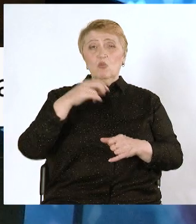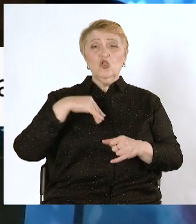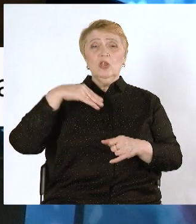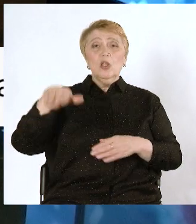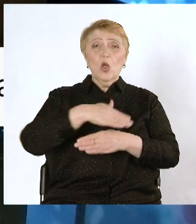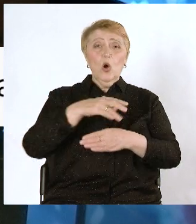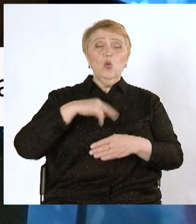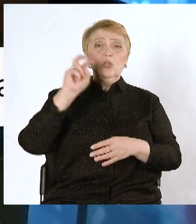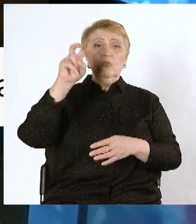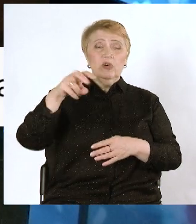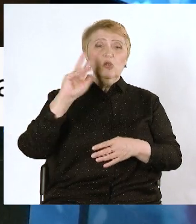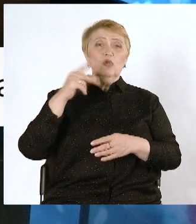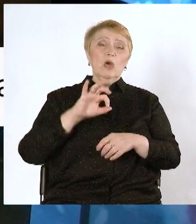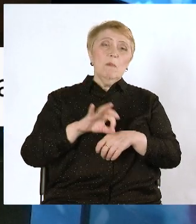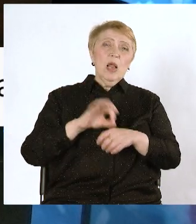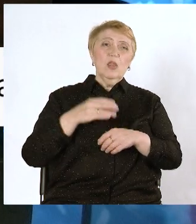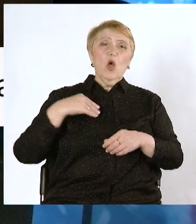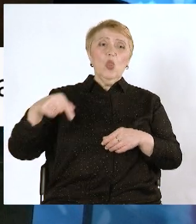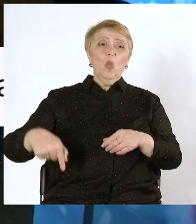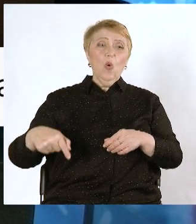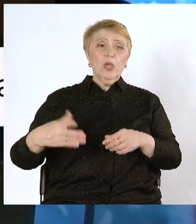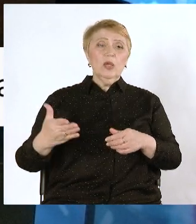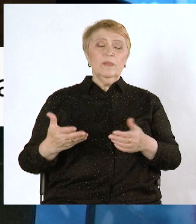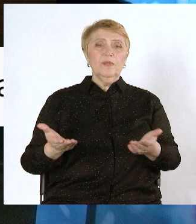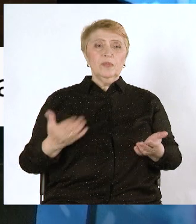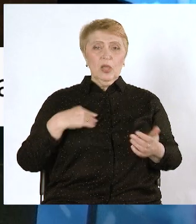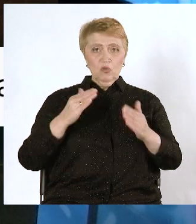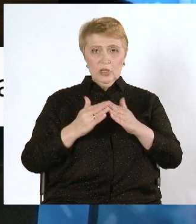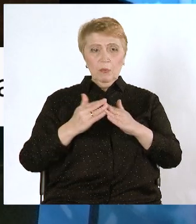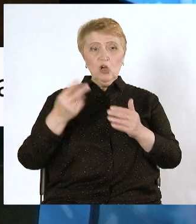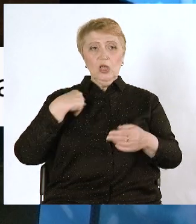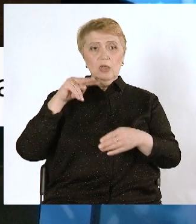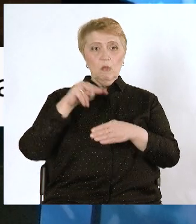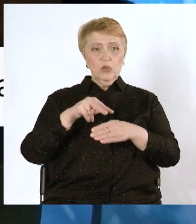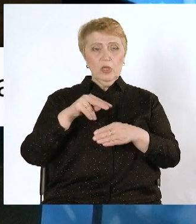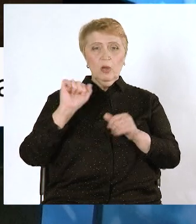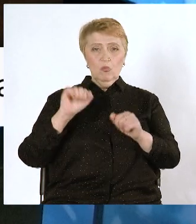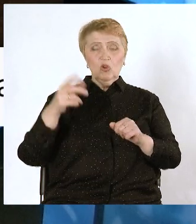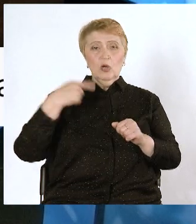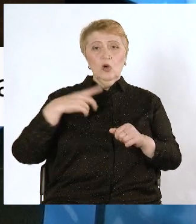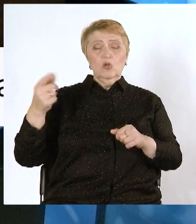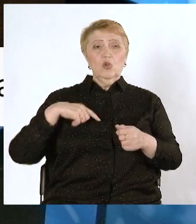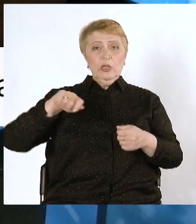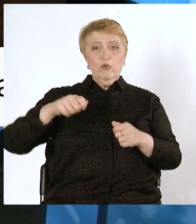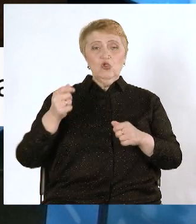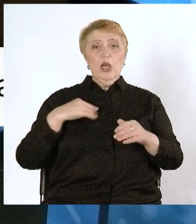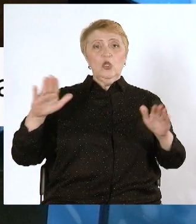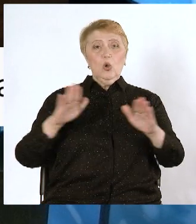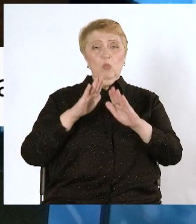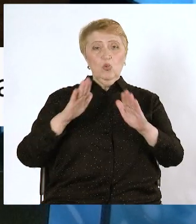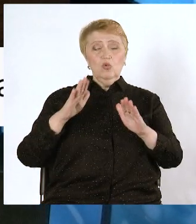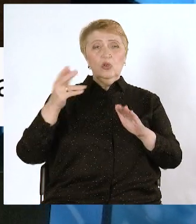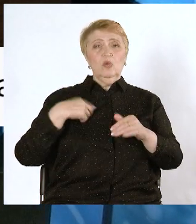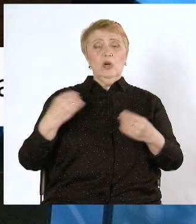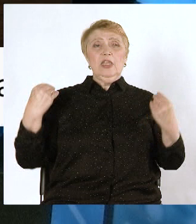который уже требуют вот именно домашнего наблюдения то вот просто вы включаете музыку открываете балкон